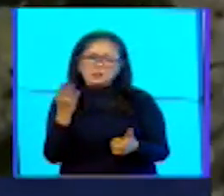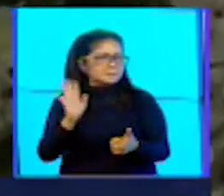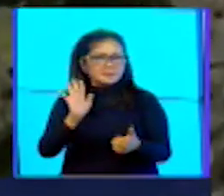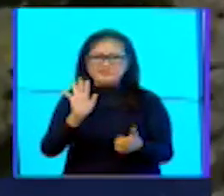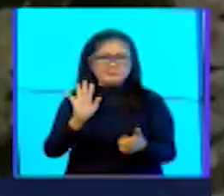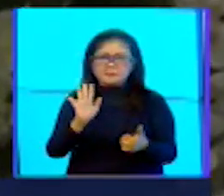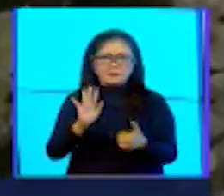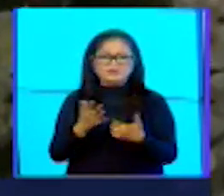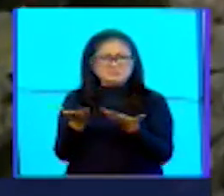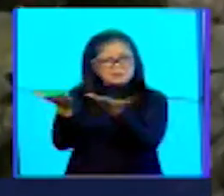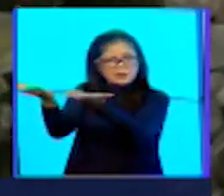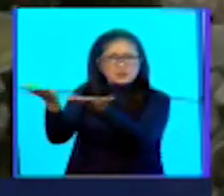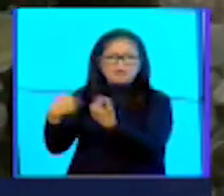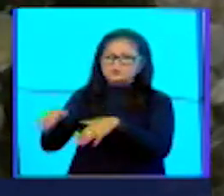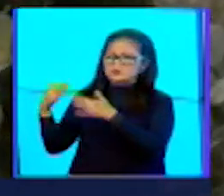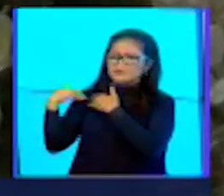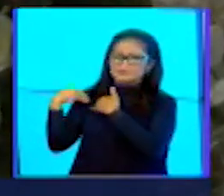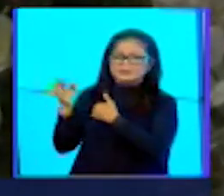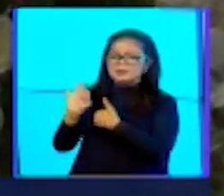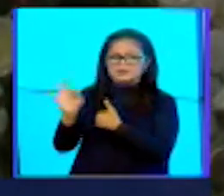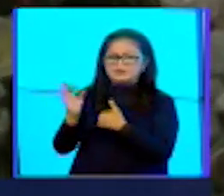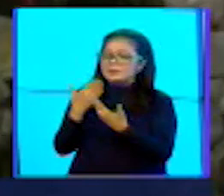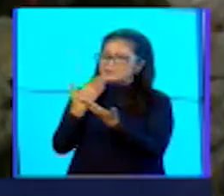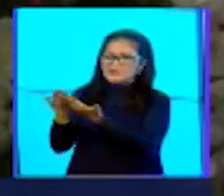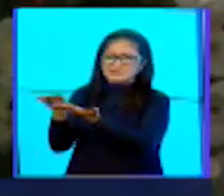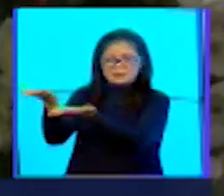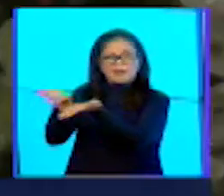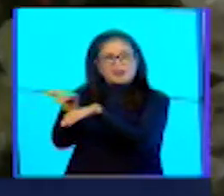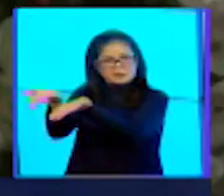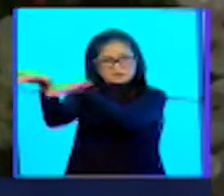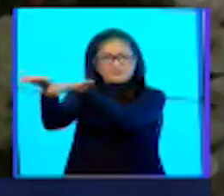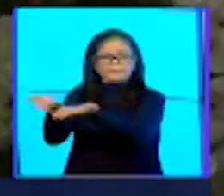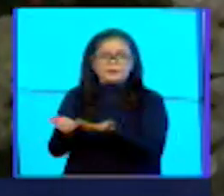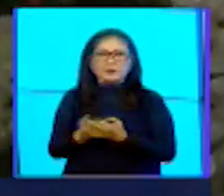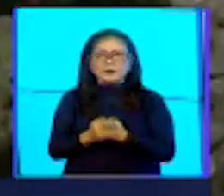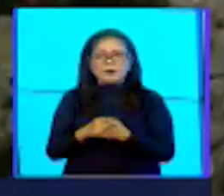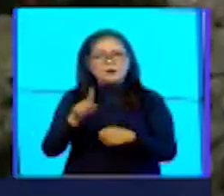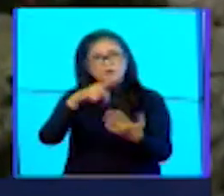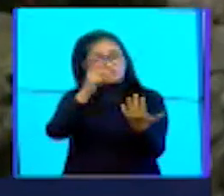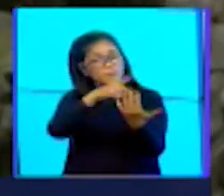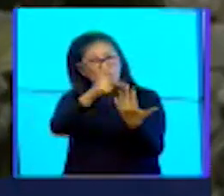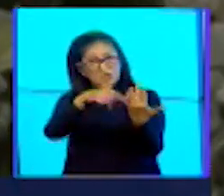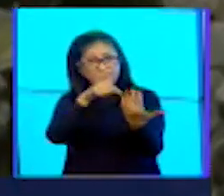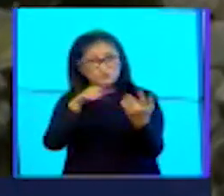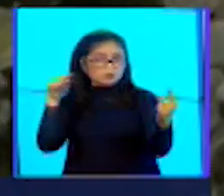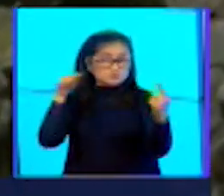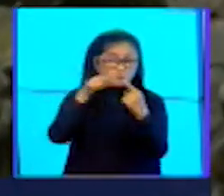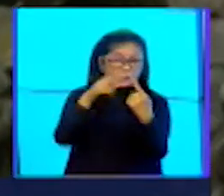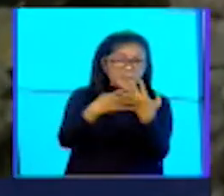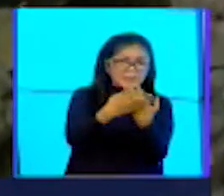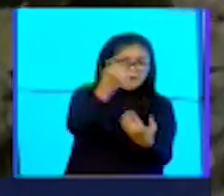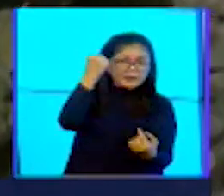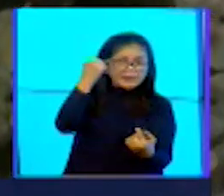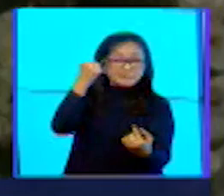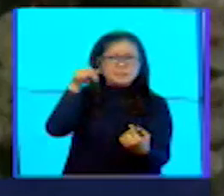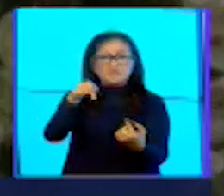pada tempatnya, kami mempersilakan wujudkanlah visi-misi yang telah disampaikan